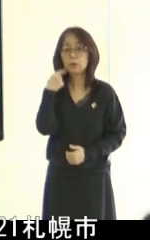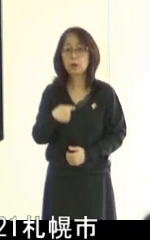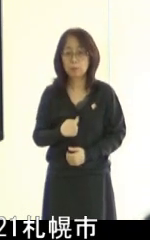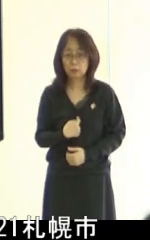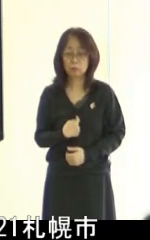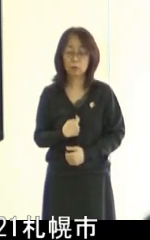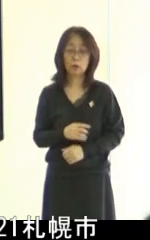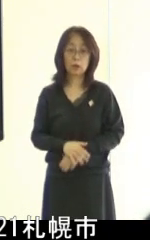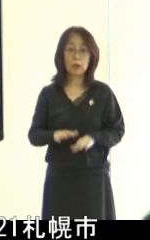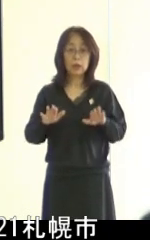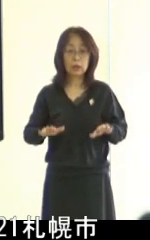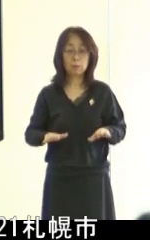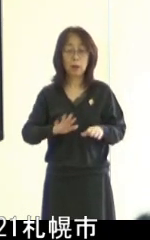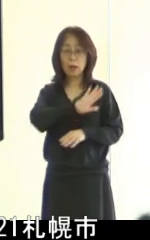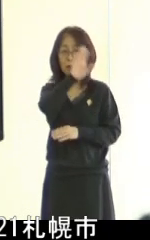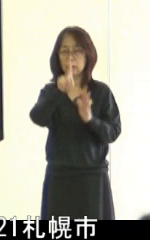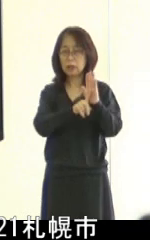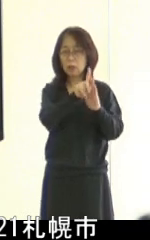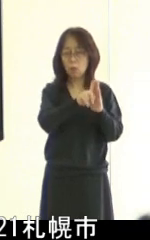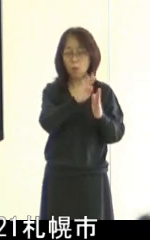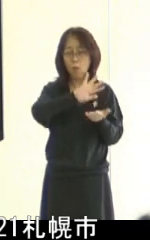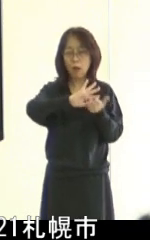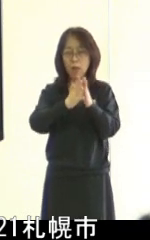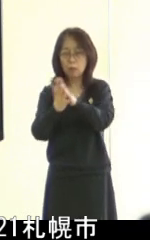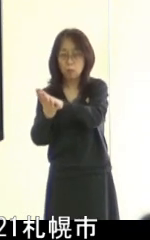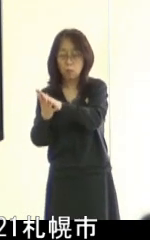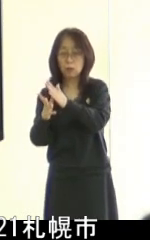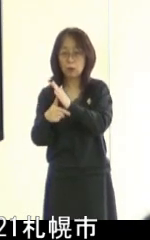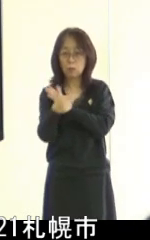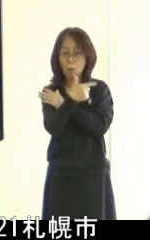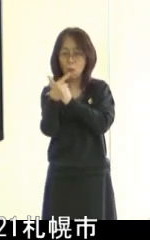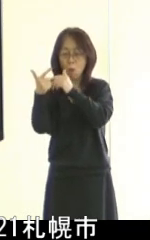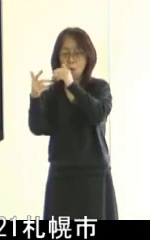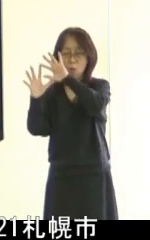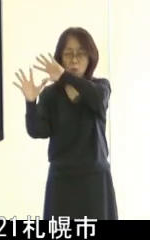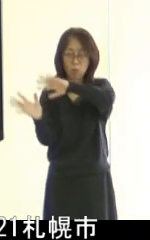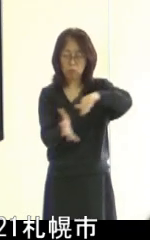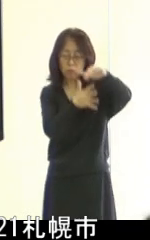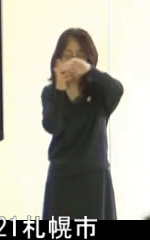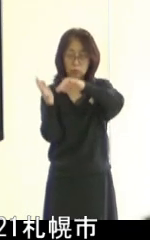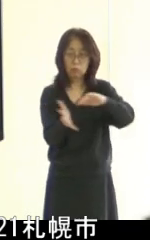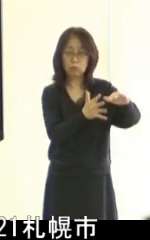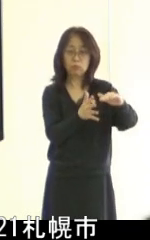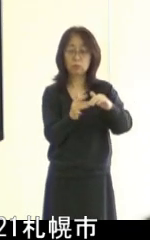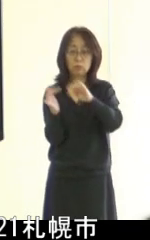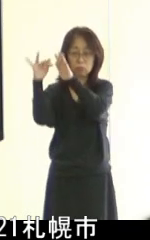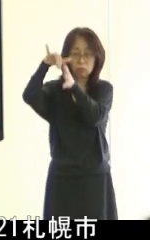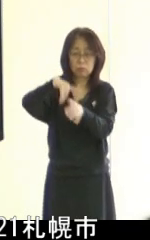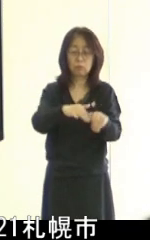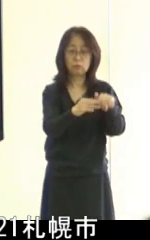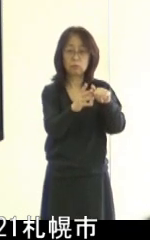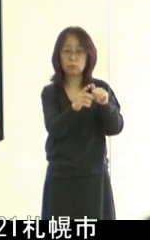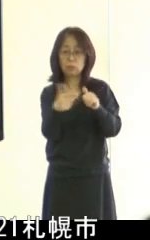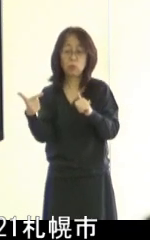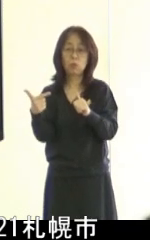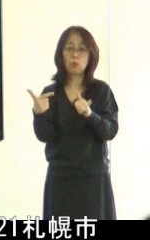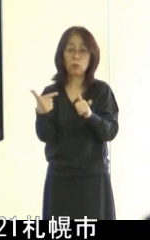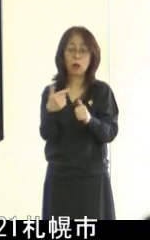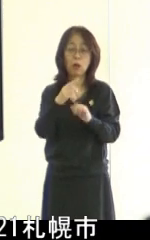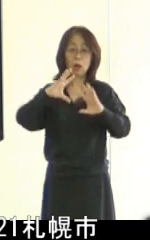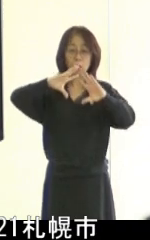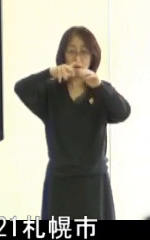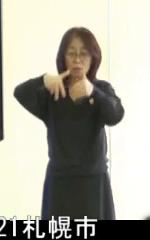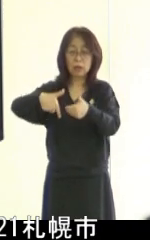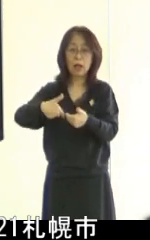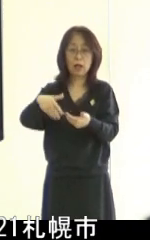近年気候変動に伴った大型台風洪水といった異常気象による大きな被害が世界中